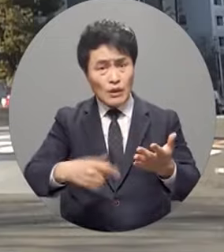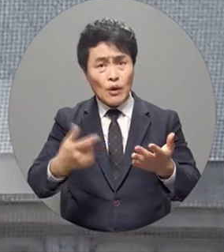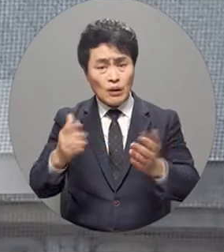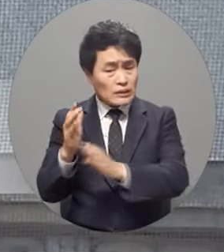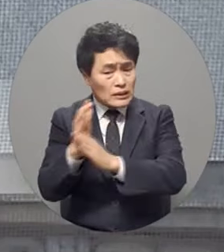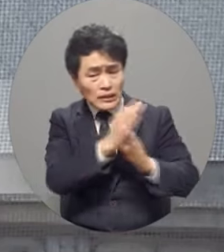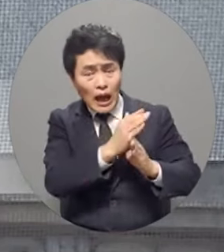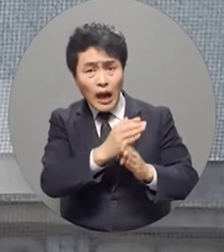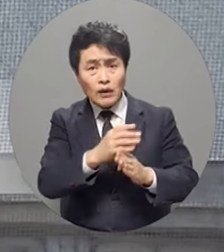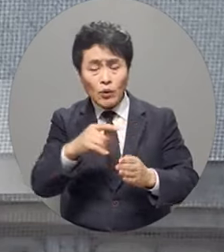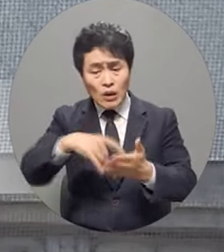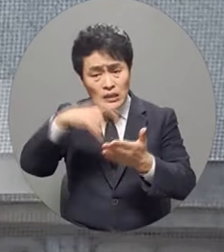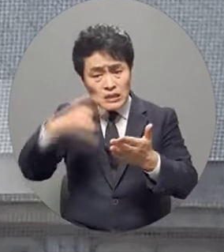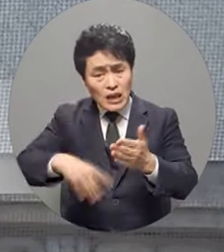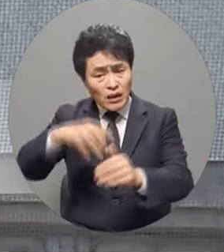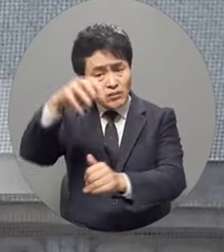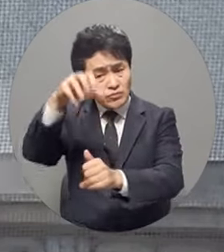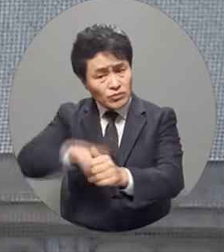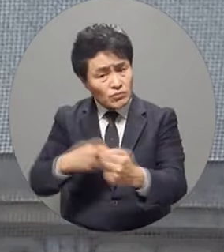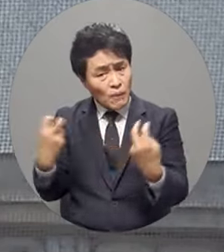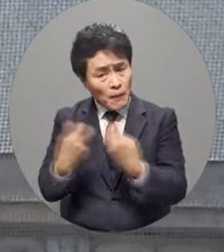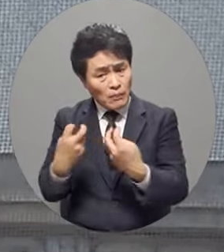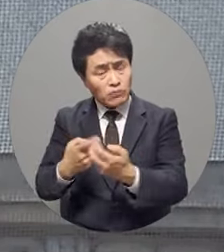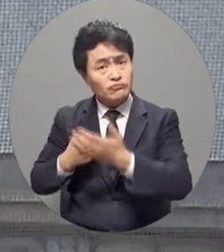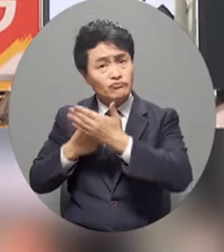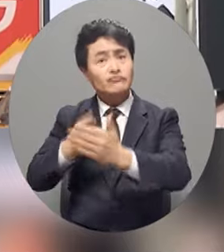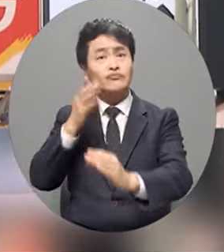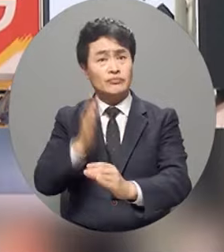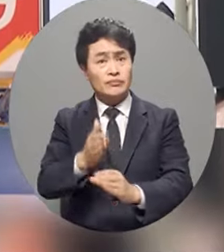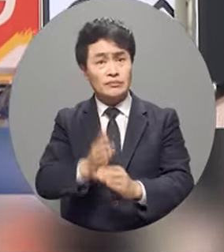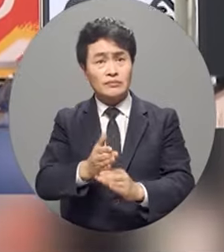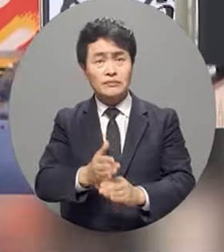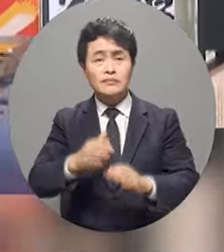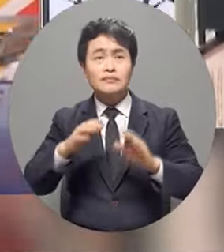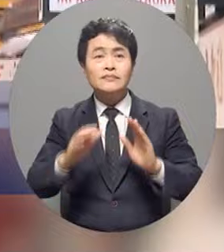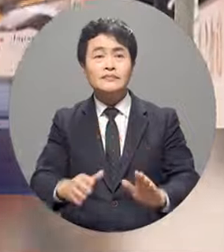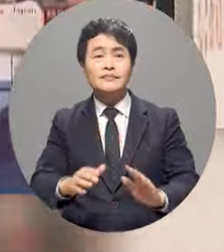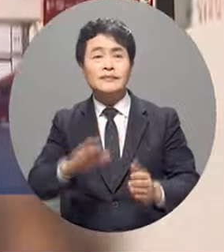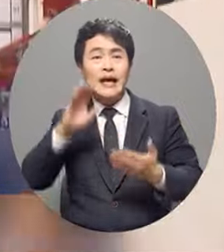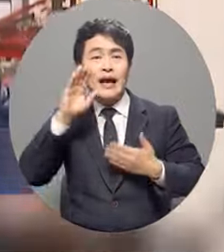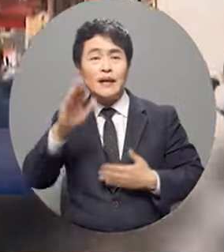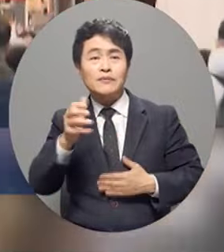별도의 징수금을 부과하는 방안을 추진하고 나섰습니다.